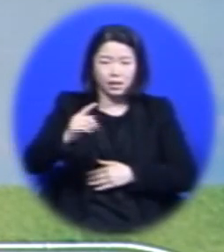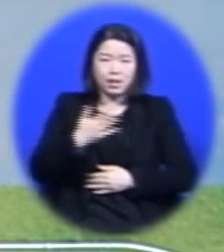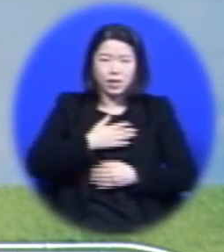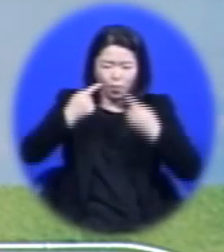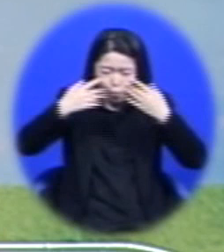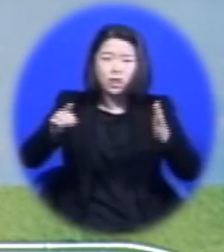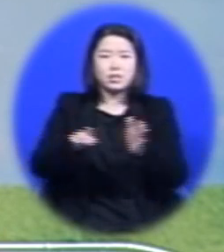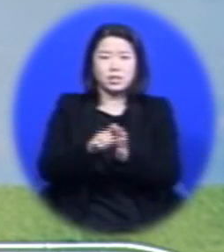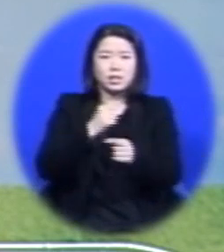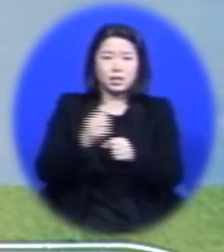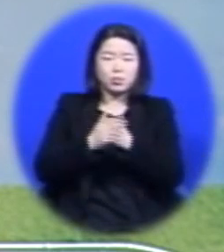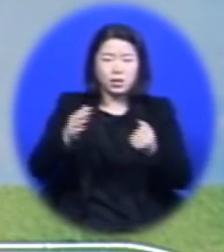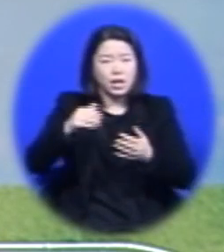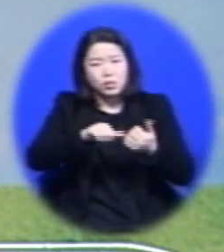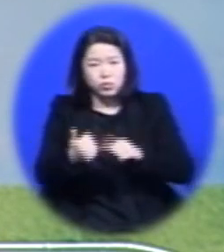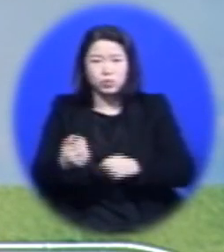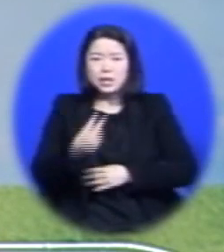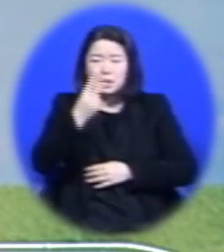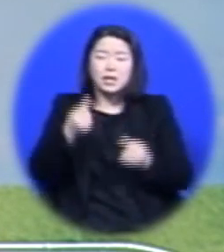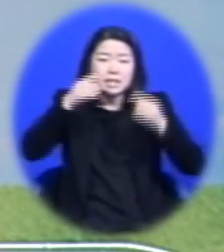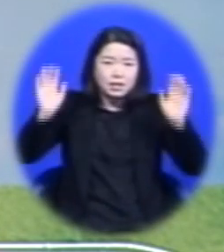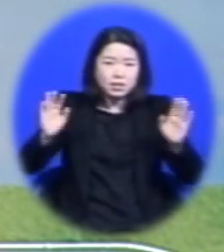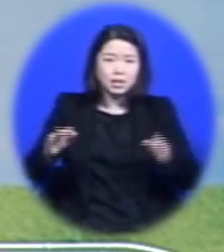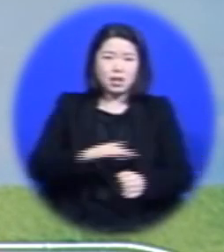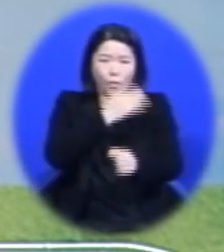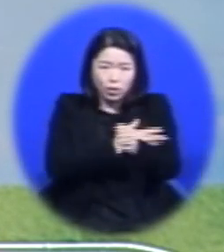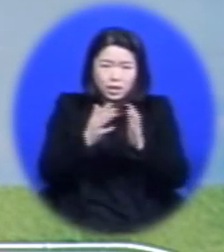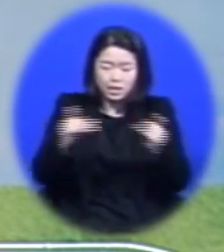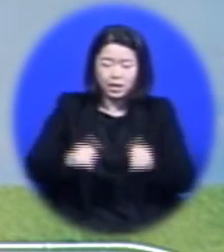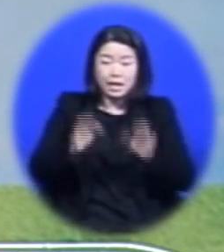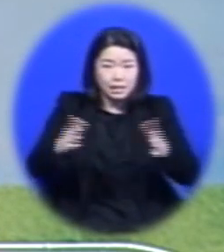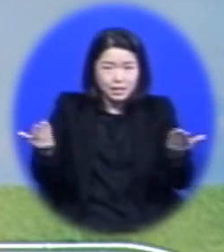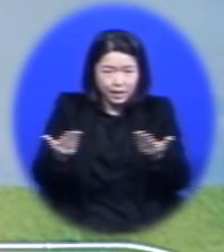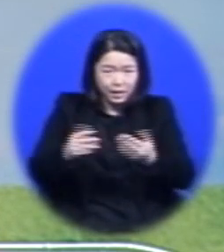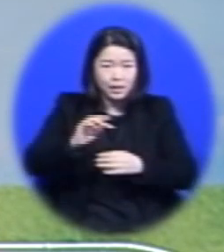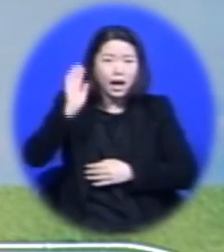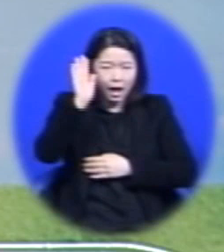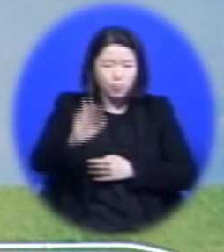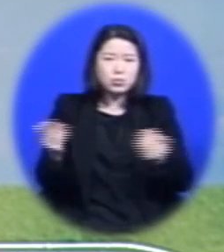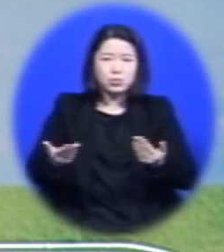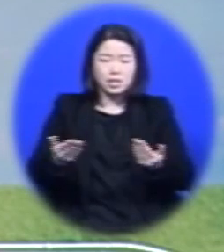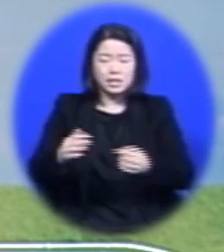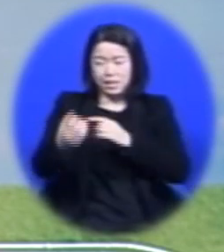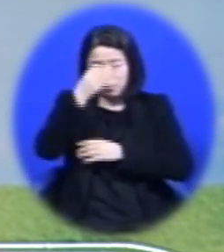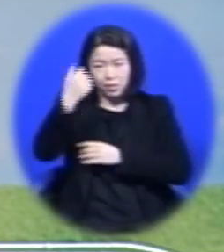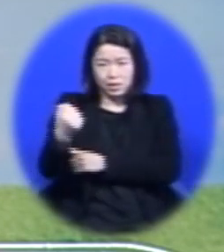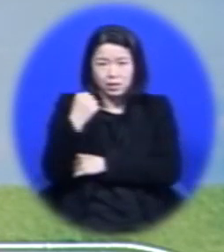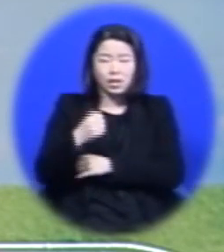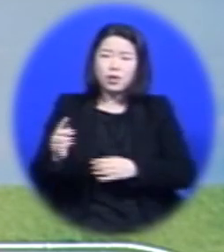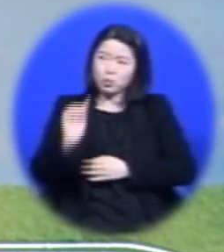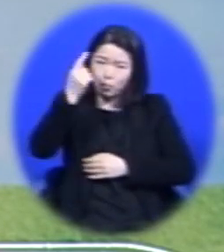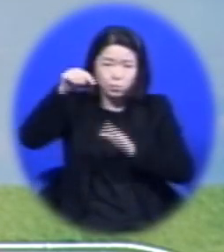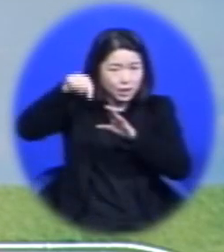내가 확신 하노니 사망이나 생명이나 천사들이 나 권세 자들이나 현재 일이나 장래 일이나 능력이나 높음